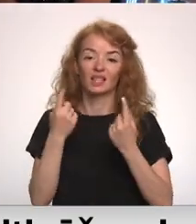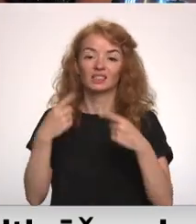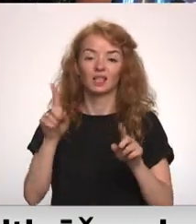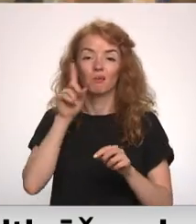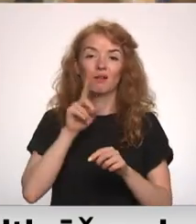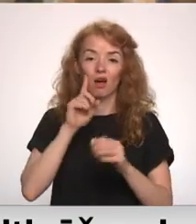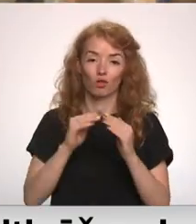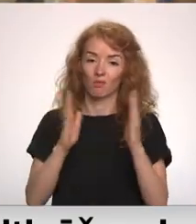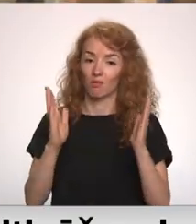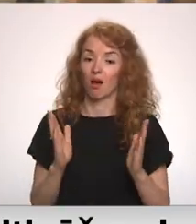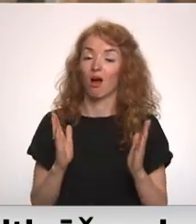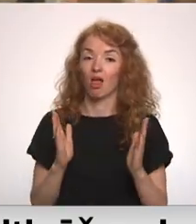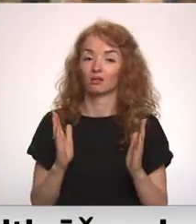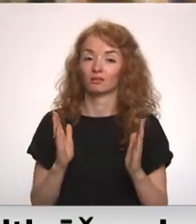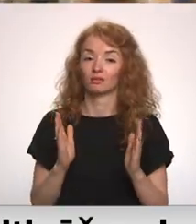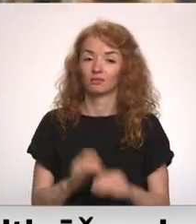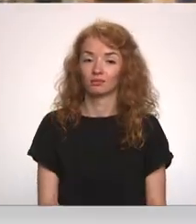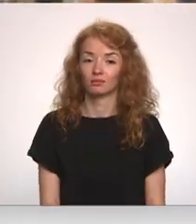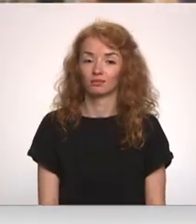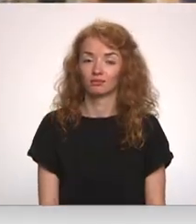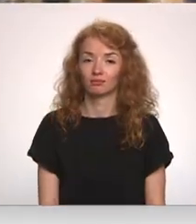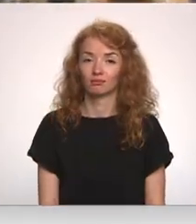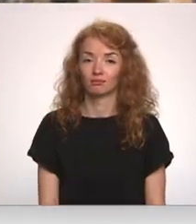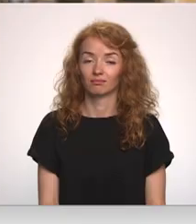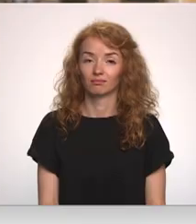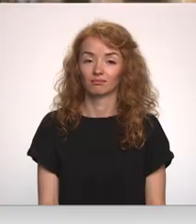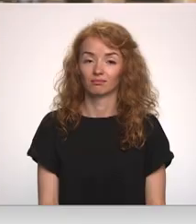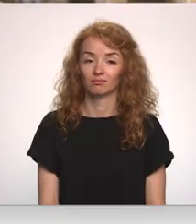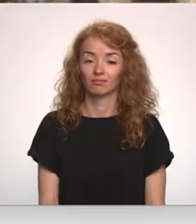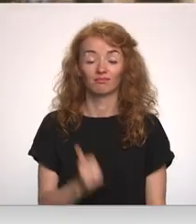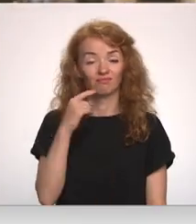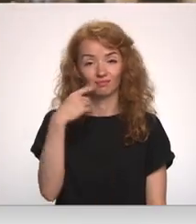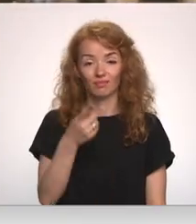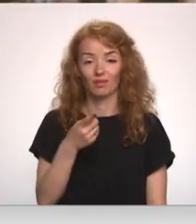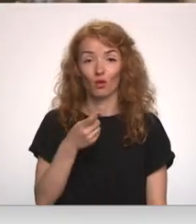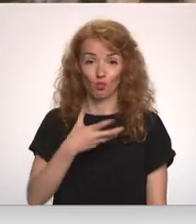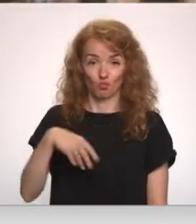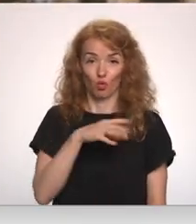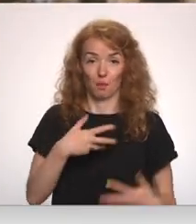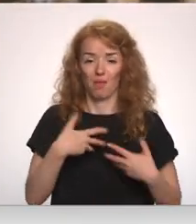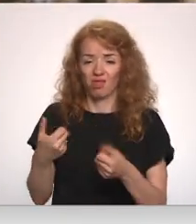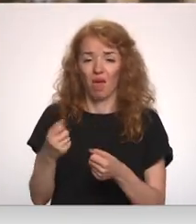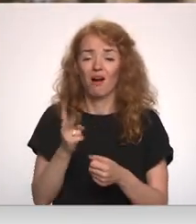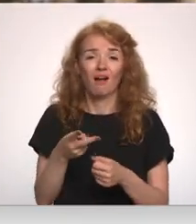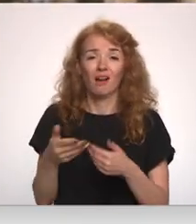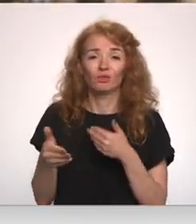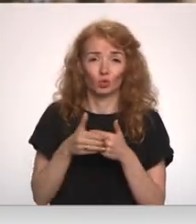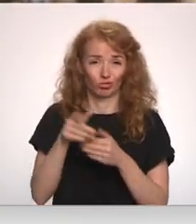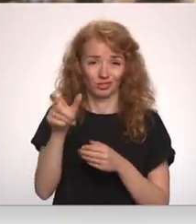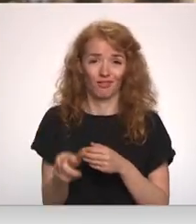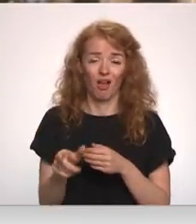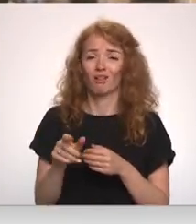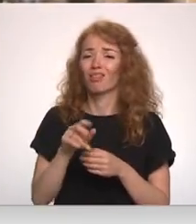pagaidu mājas. Nas priņeļi kā radnījiek. Mūs pieņēma kā savējos, neko mums neatteica,